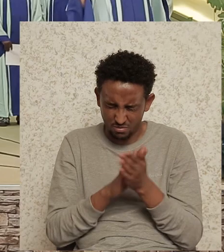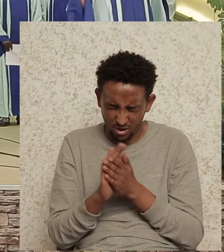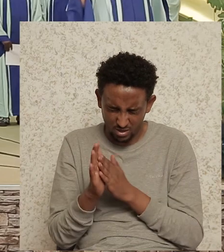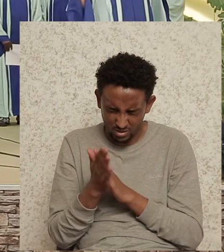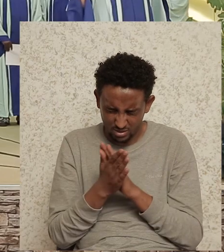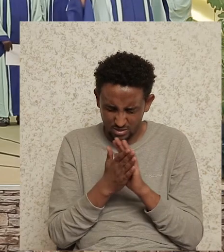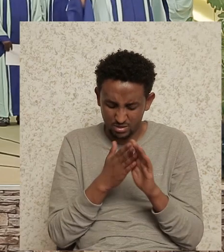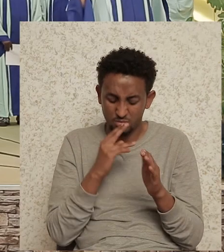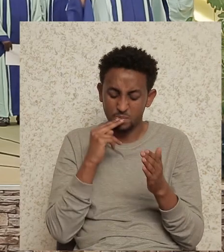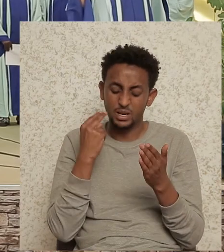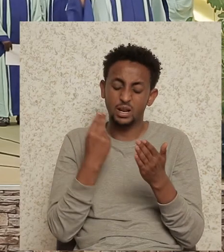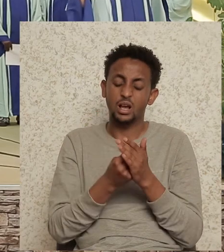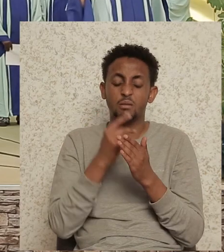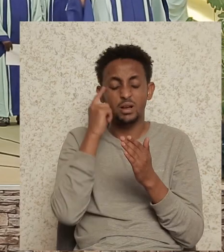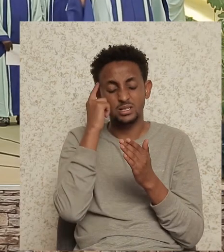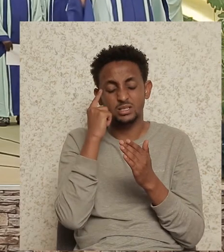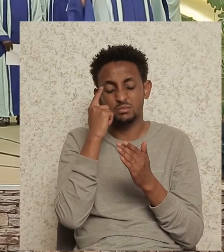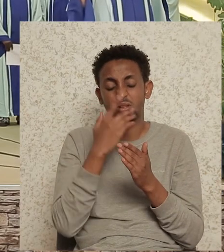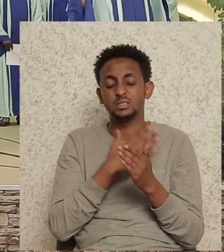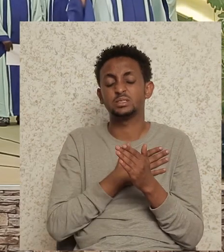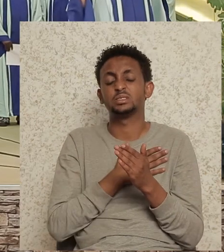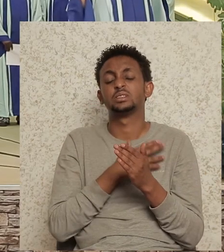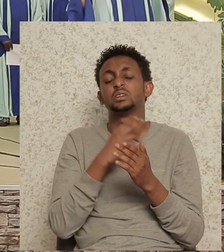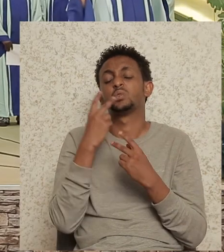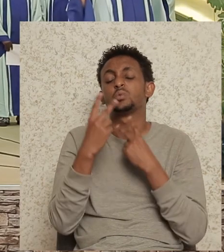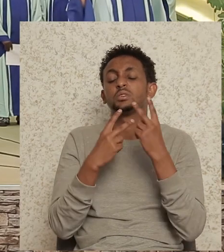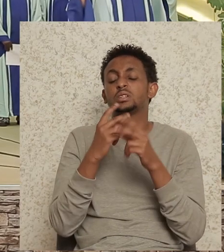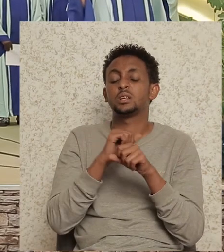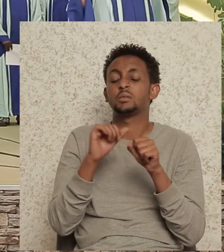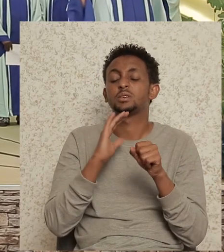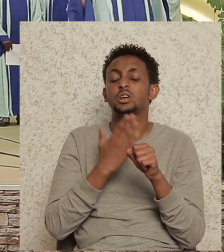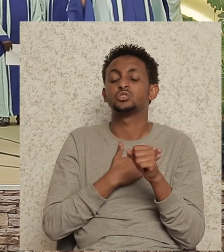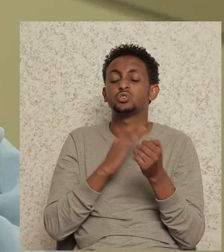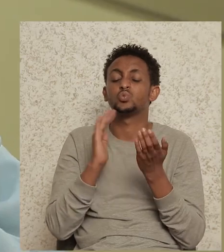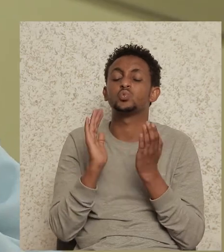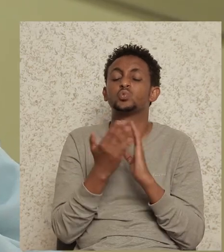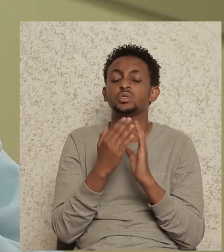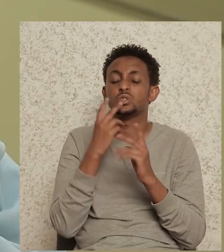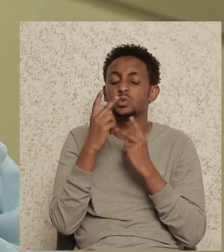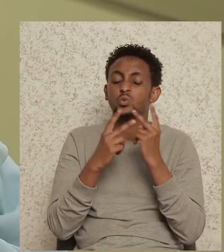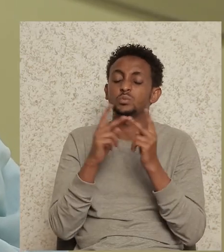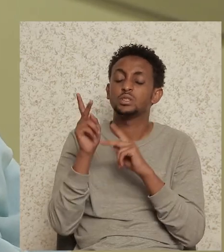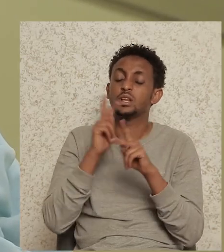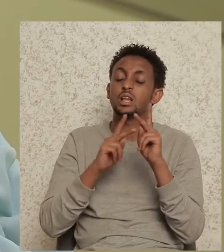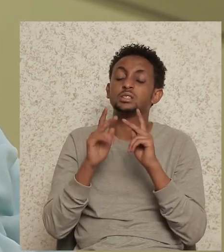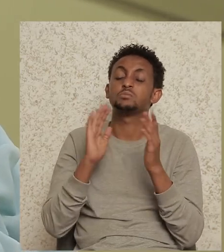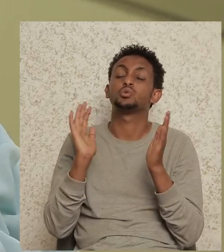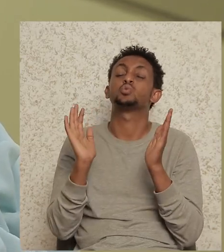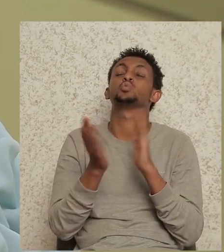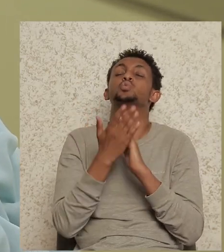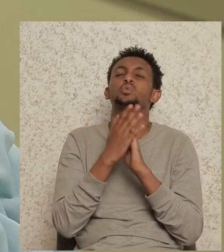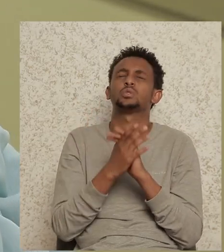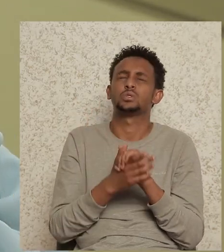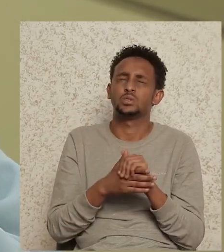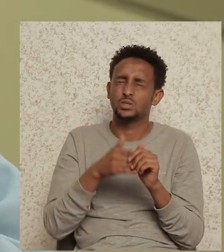ማረ በመልካም አስበ ጉብኝትህ ለምድራችን ይሁን ጉብኝትህ ለሕዝብ ይሁን